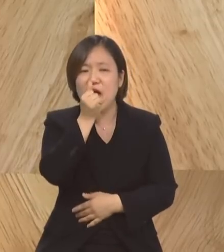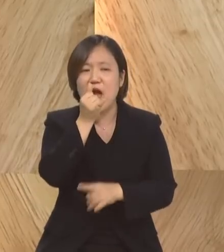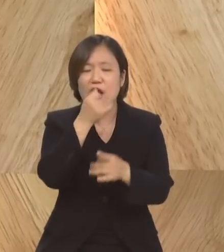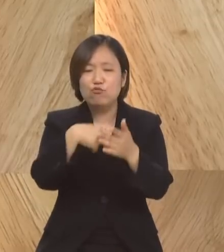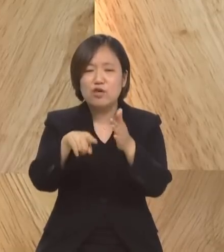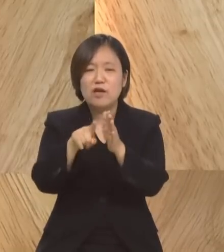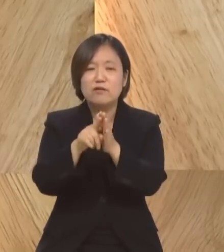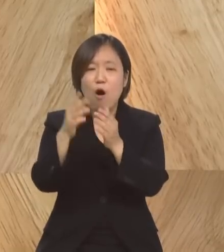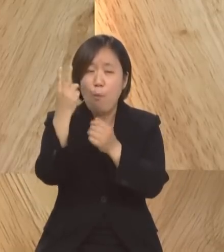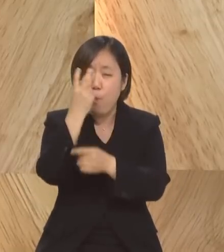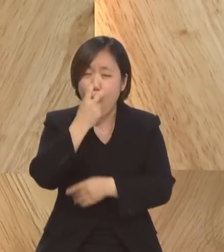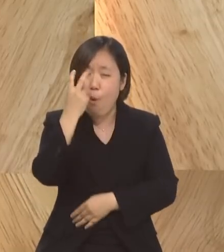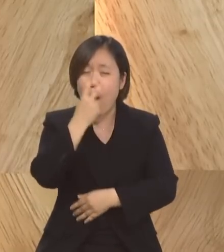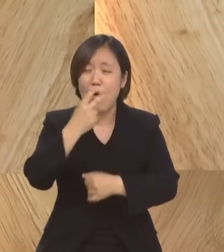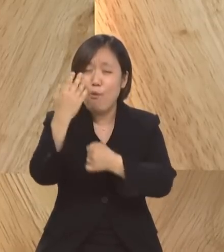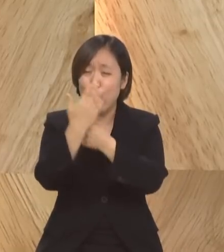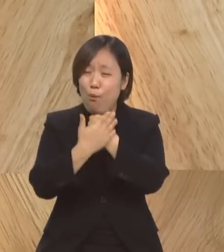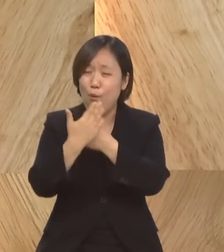도와주시는구나